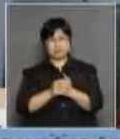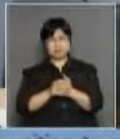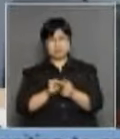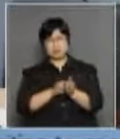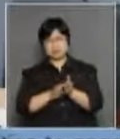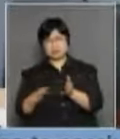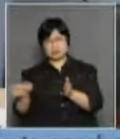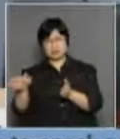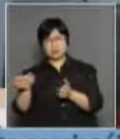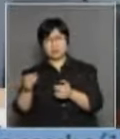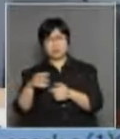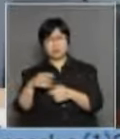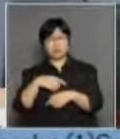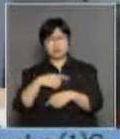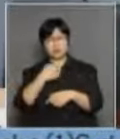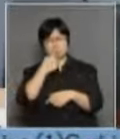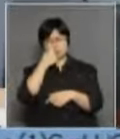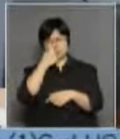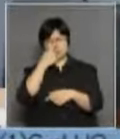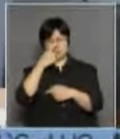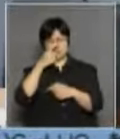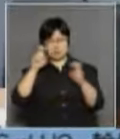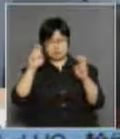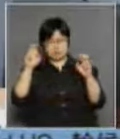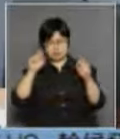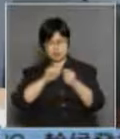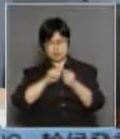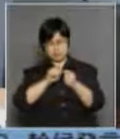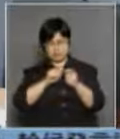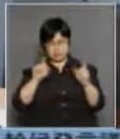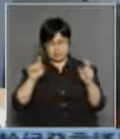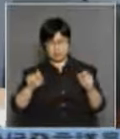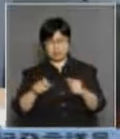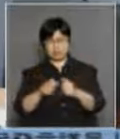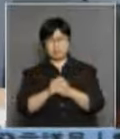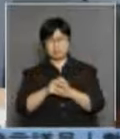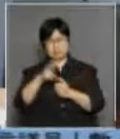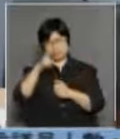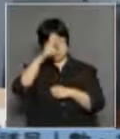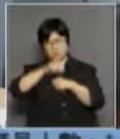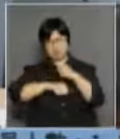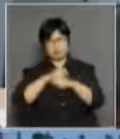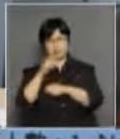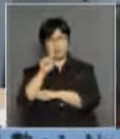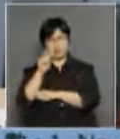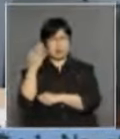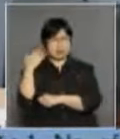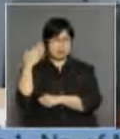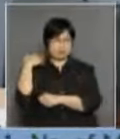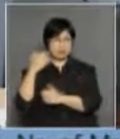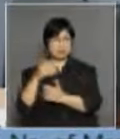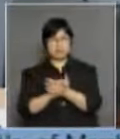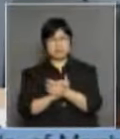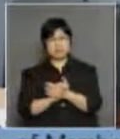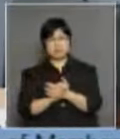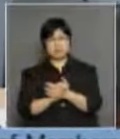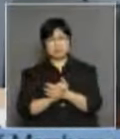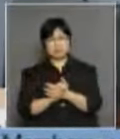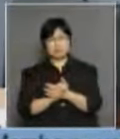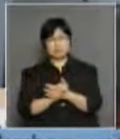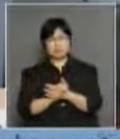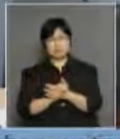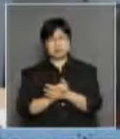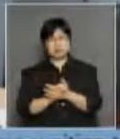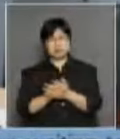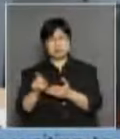CY 嘅原意。嗱，呢個好明顯嘅指控嚟嘅。呢、這個勞福局聽唔到喎。雖然間黃